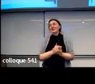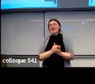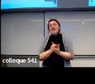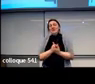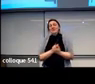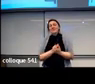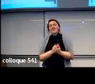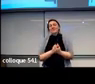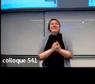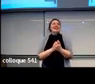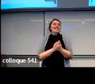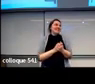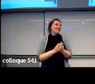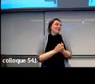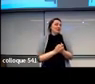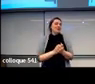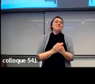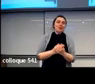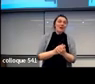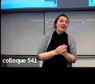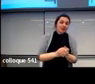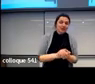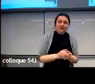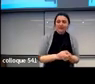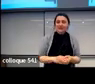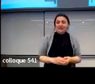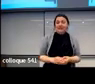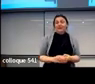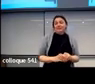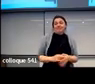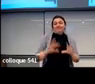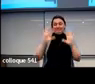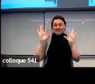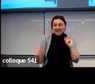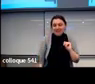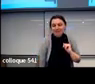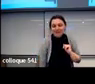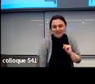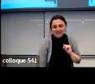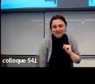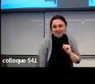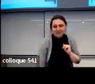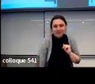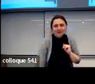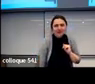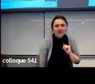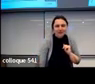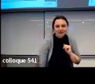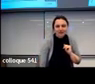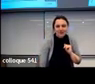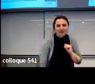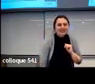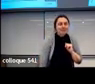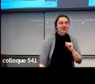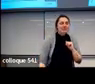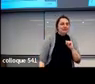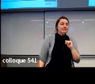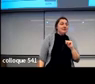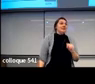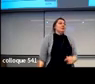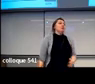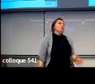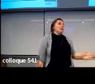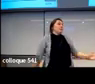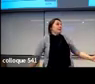très variée d'un milieu à l'autre. Alors, voici un peu ce qui s'est